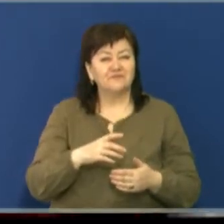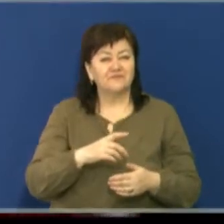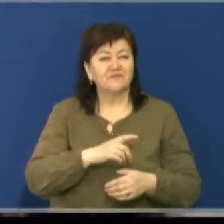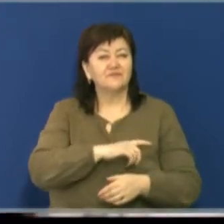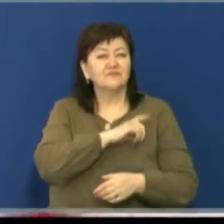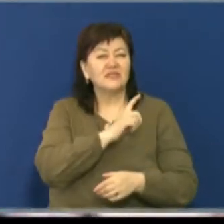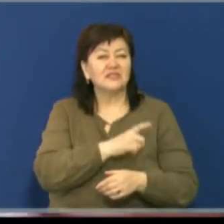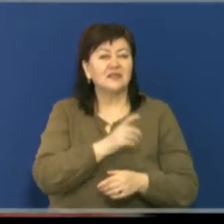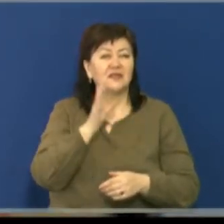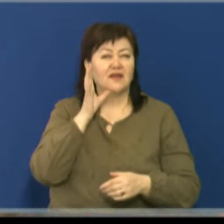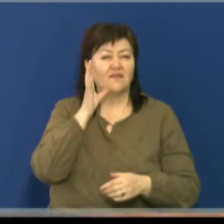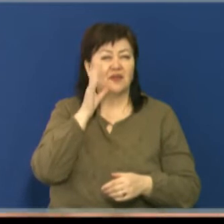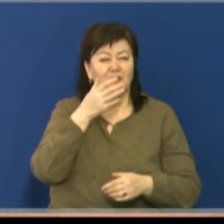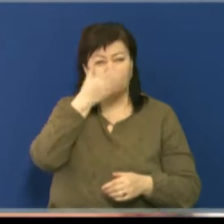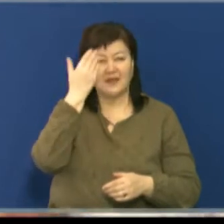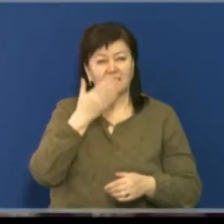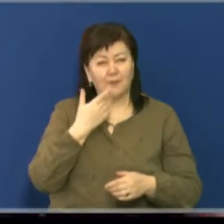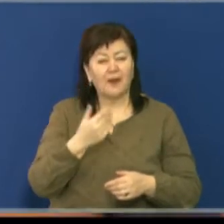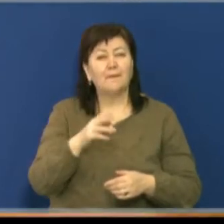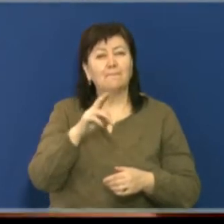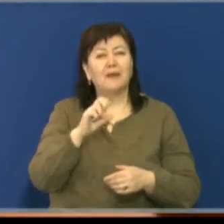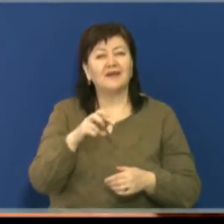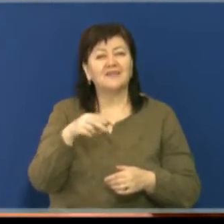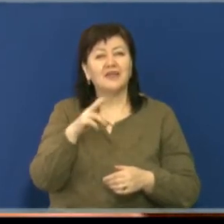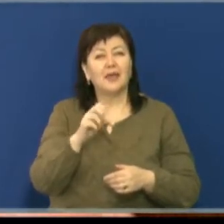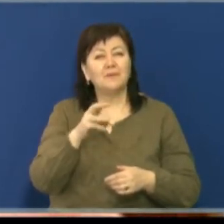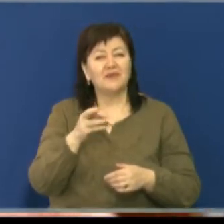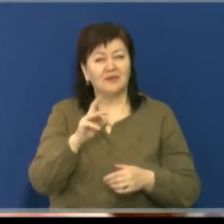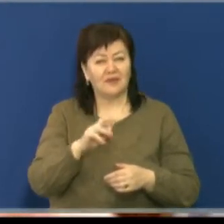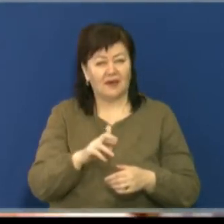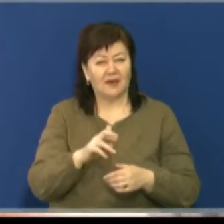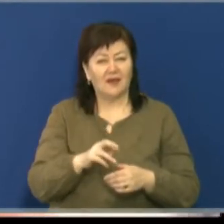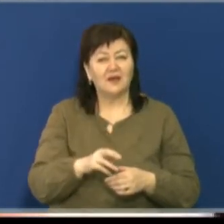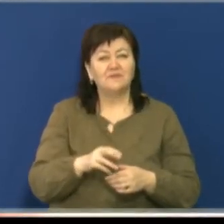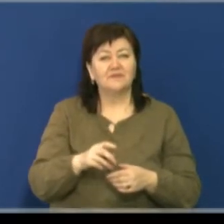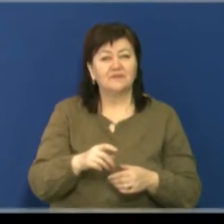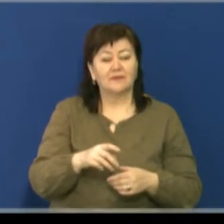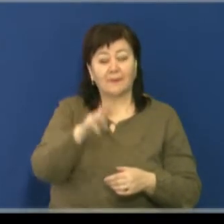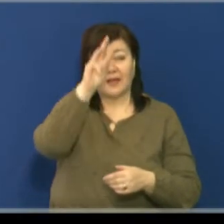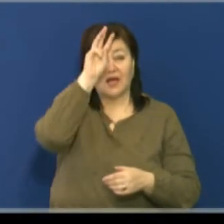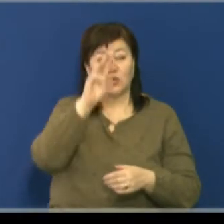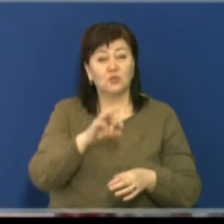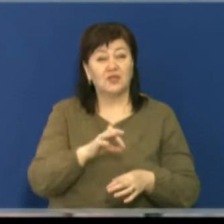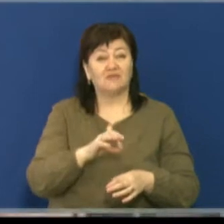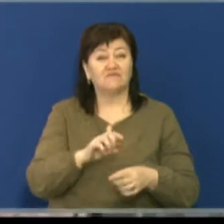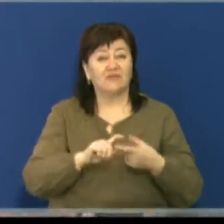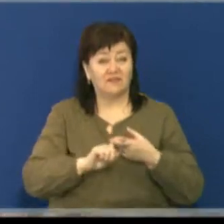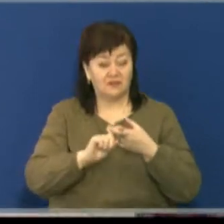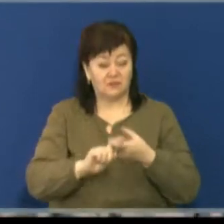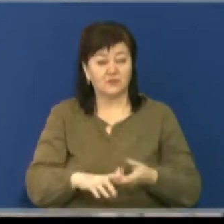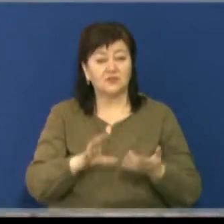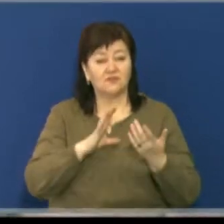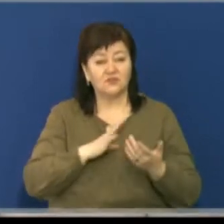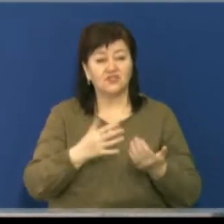топ азаматпен халықтан халыққа атты арнайы қор құрып, адамдарға көмектесу үшін демеушілер іздестіре бастады. Еңбектері жемісін